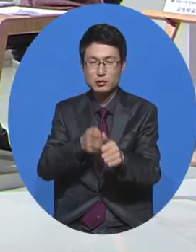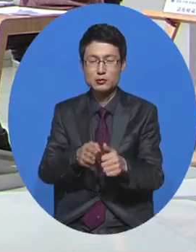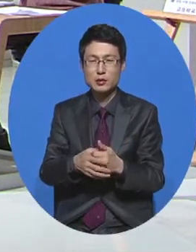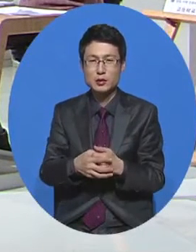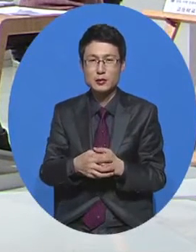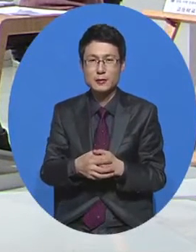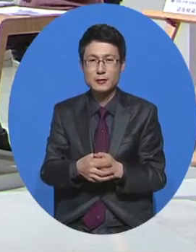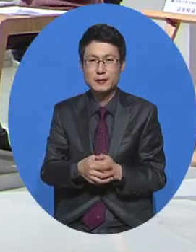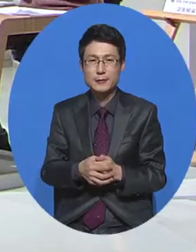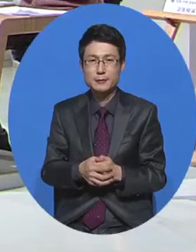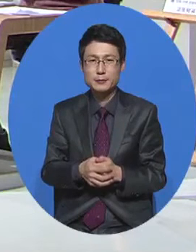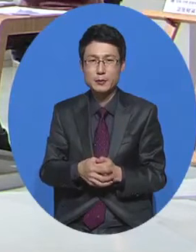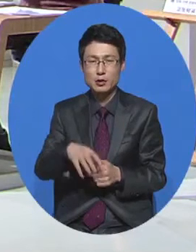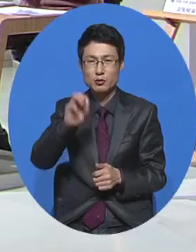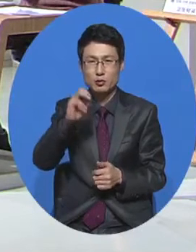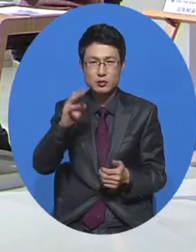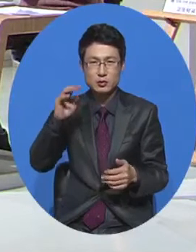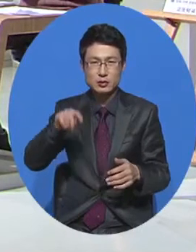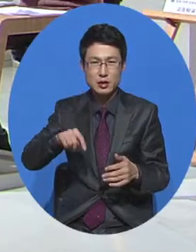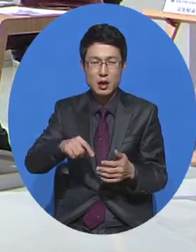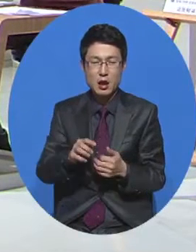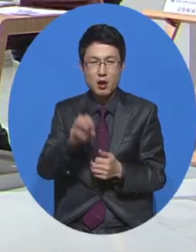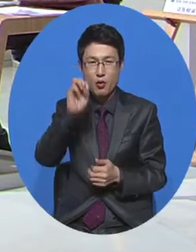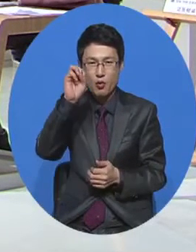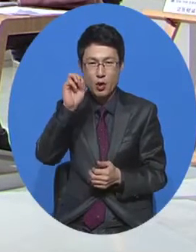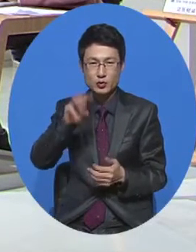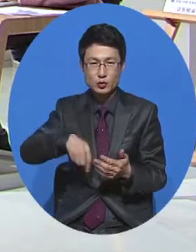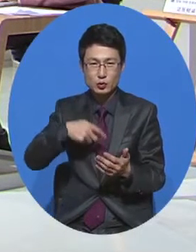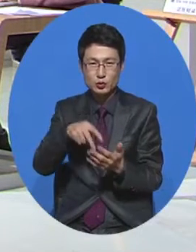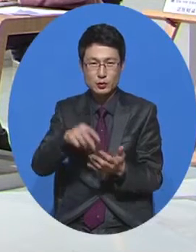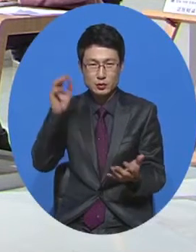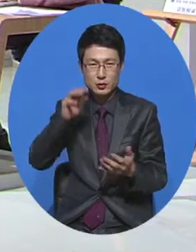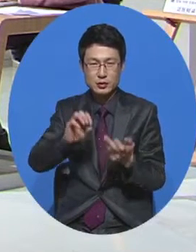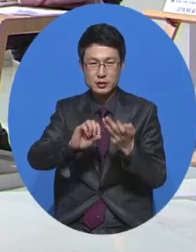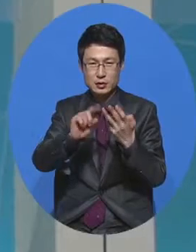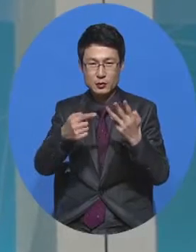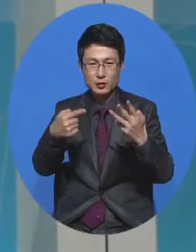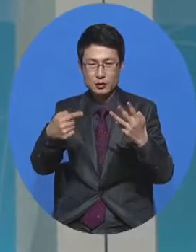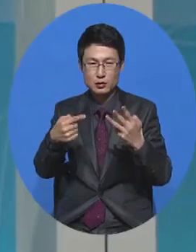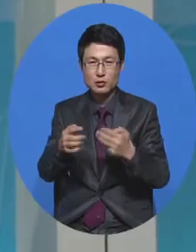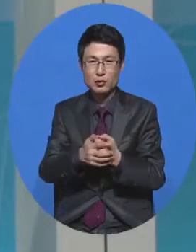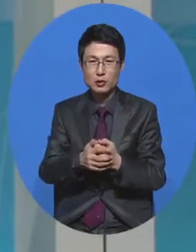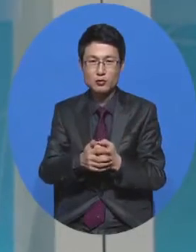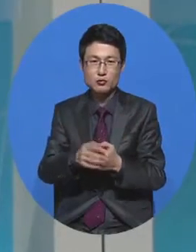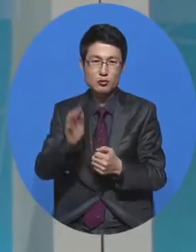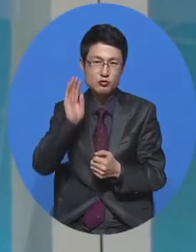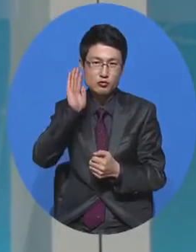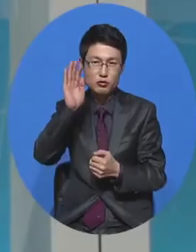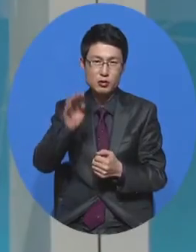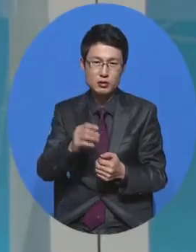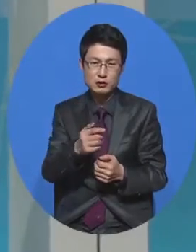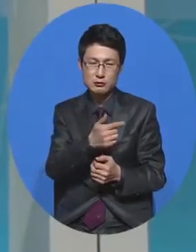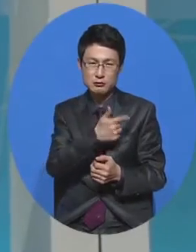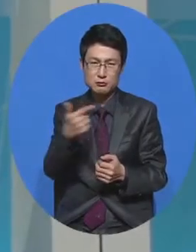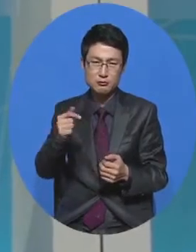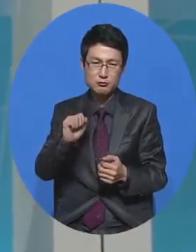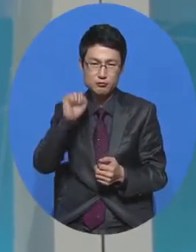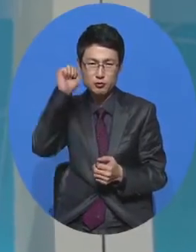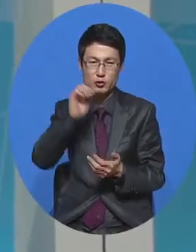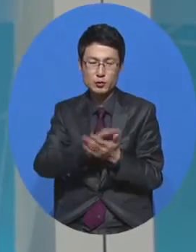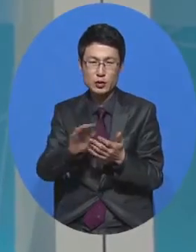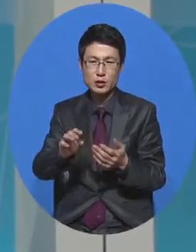같은데요 4 니모 강조 학생과 이론도 뭔 삼일운동 이후 최대 항일 미르 용 허위 잖아요 내렸던 그